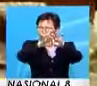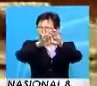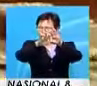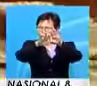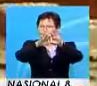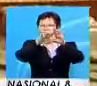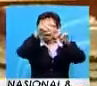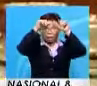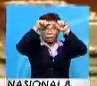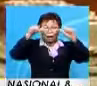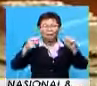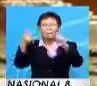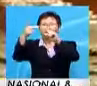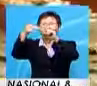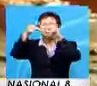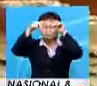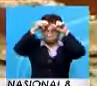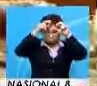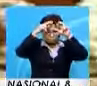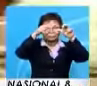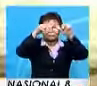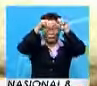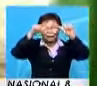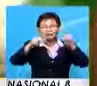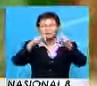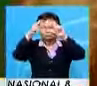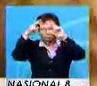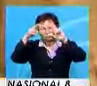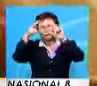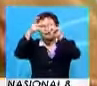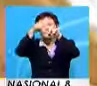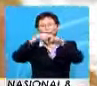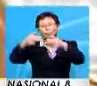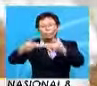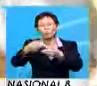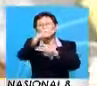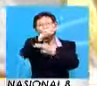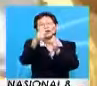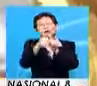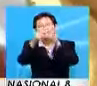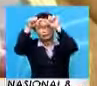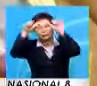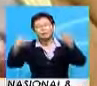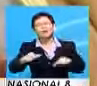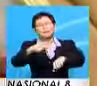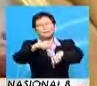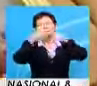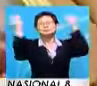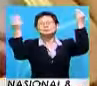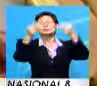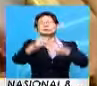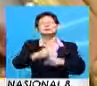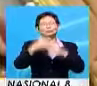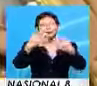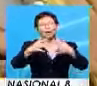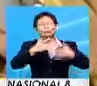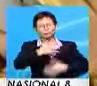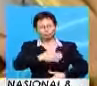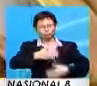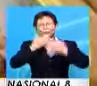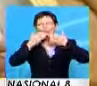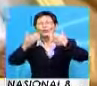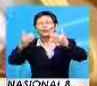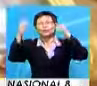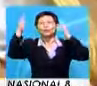diberikan Arab Saudi kepada hubungan Kuala Lumpur Riyadh. Semasa majlis menghadap itu, beliau telah menzahirkan penghargaan Malaysia atas layanan